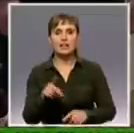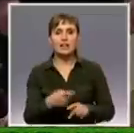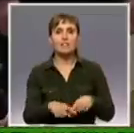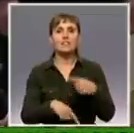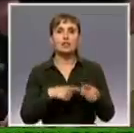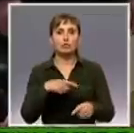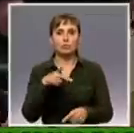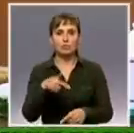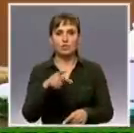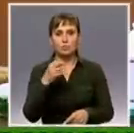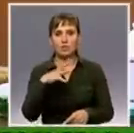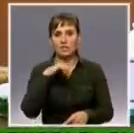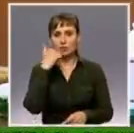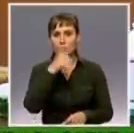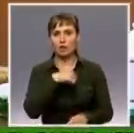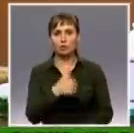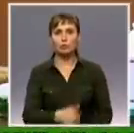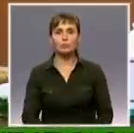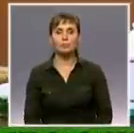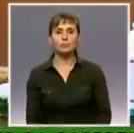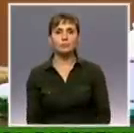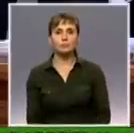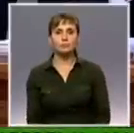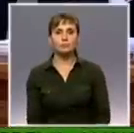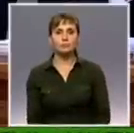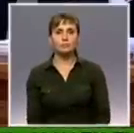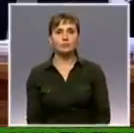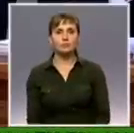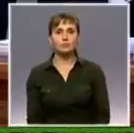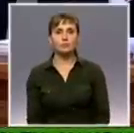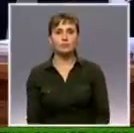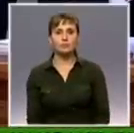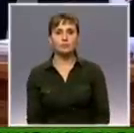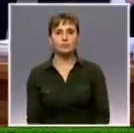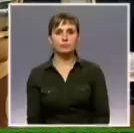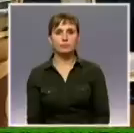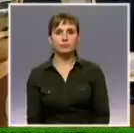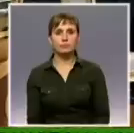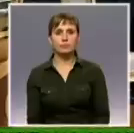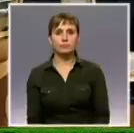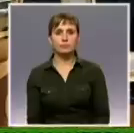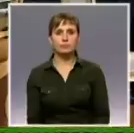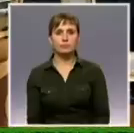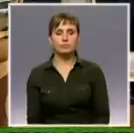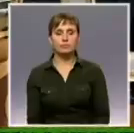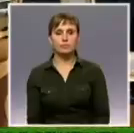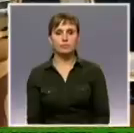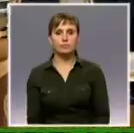в следующем году. Айгерим Авдибек, Жадыра Джалдыбаева, при поддержке телерадиокомплекса президента Республики Казахстан.